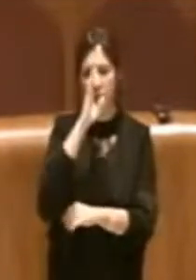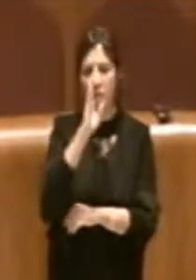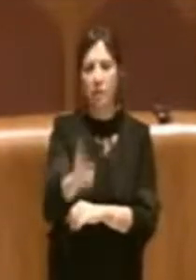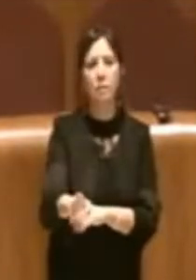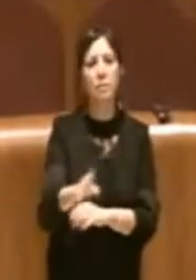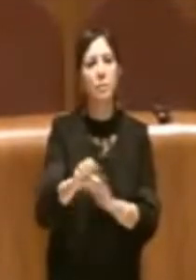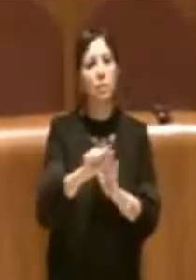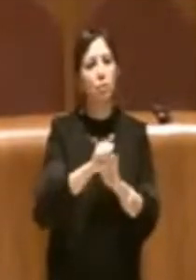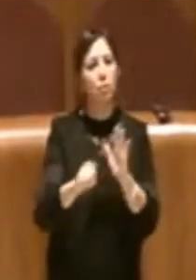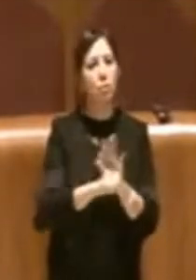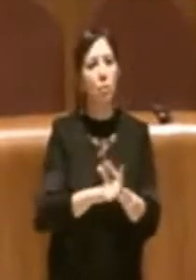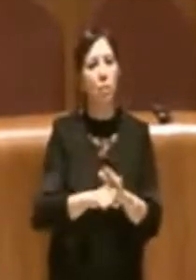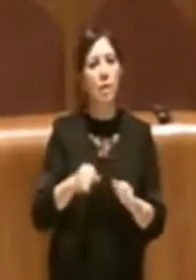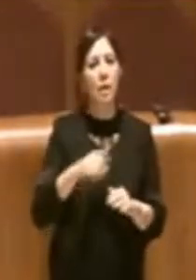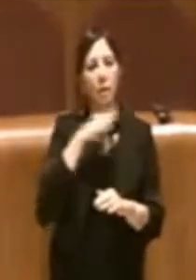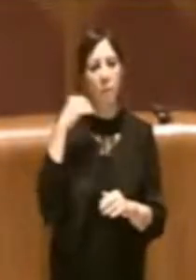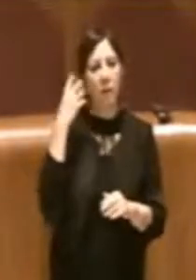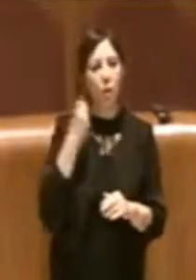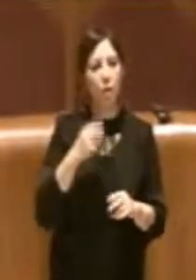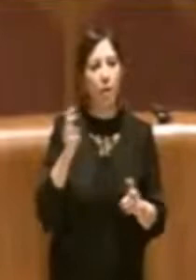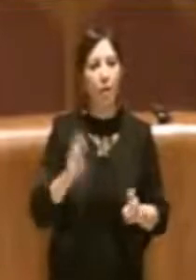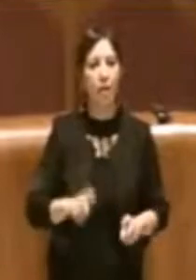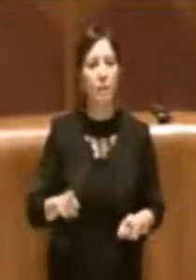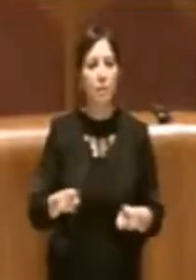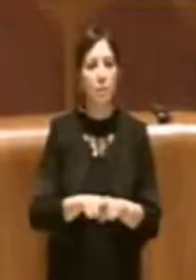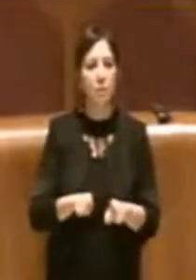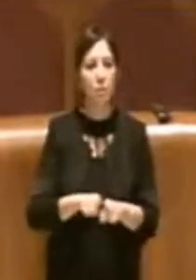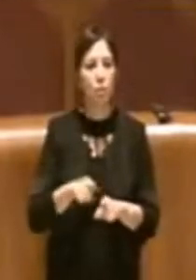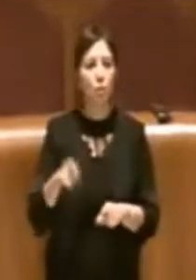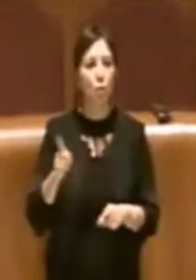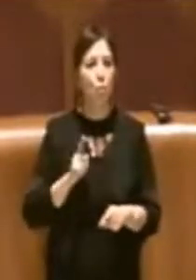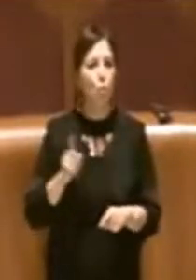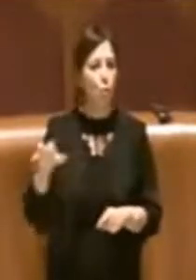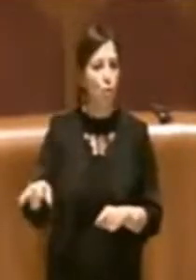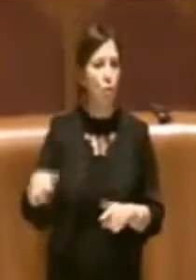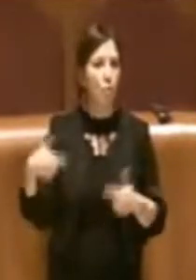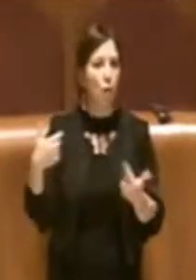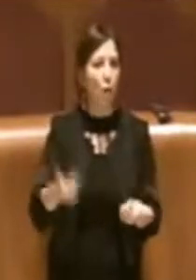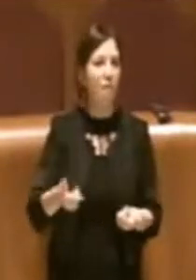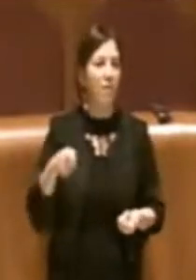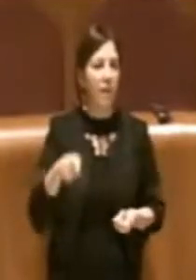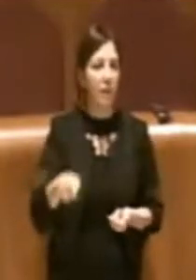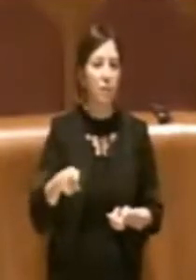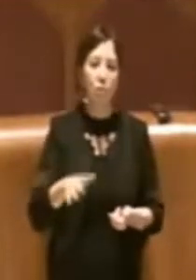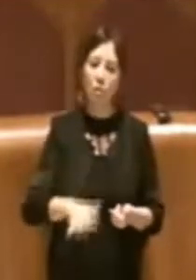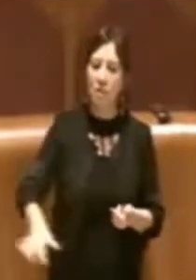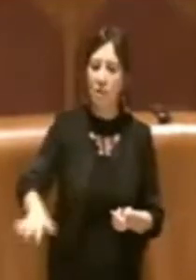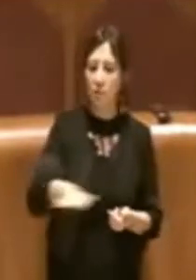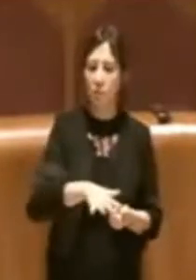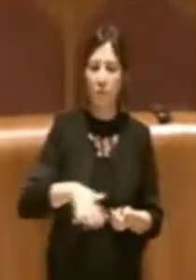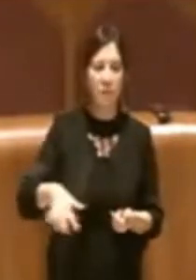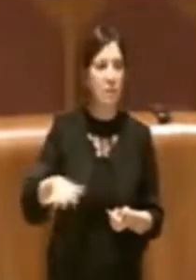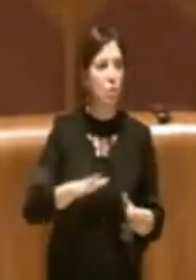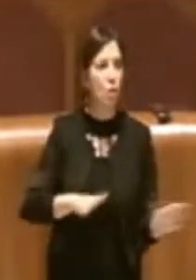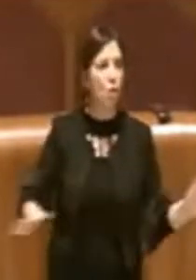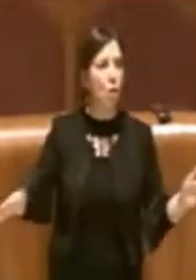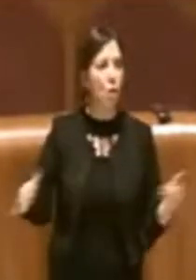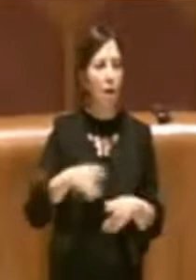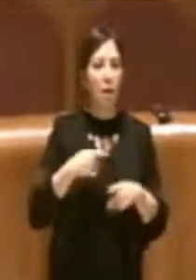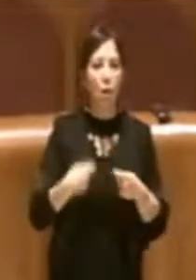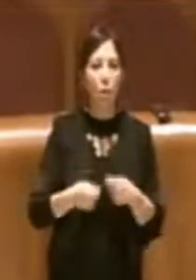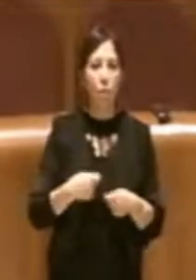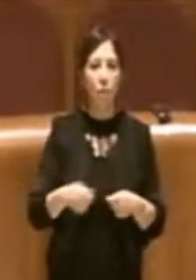direttamente la storia della pecora elettrica. Lo stesso municipio ha offerto uno spazio, un locale